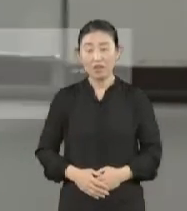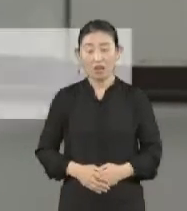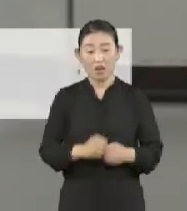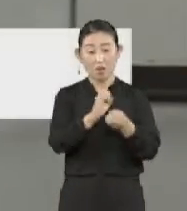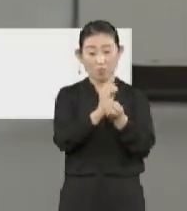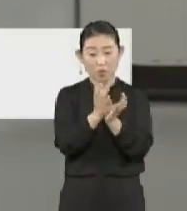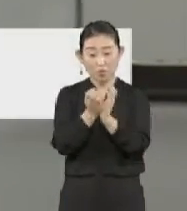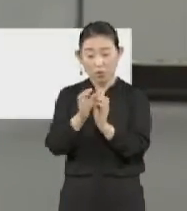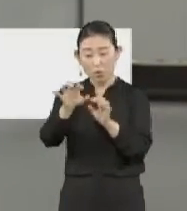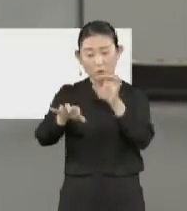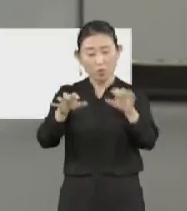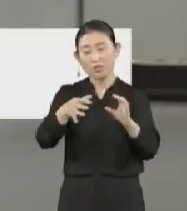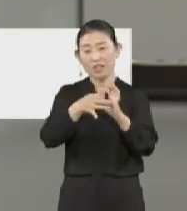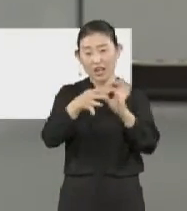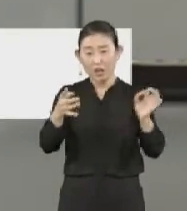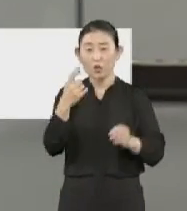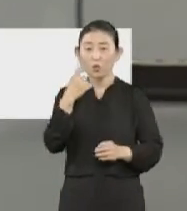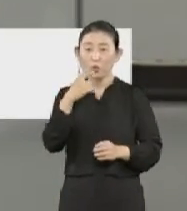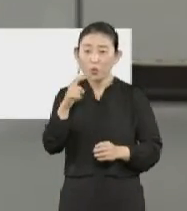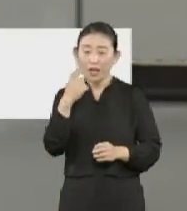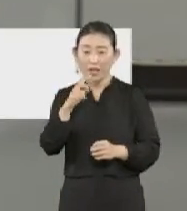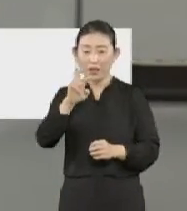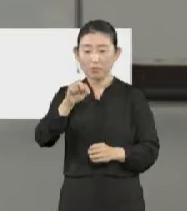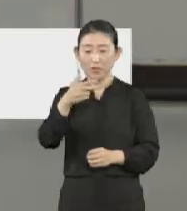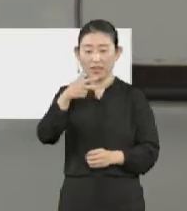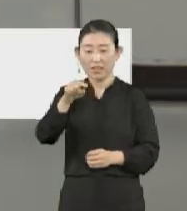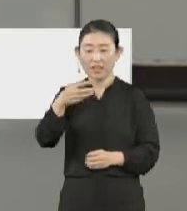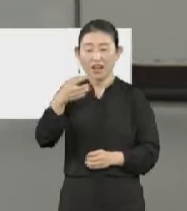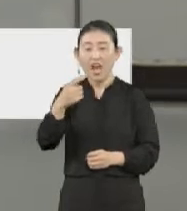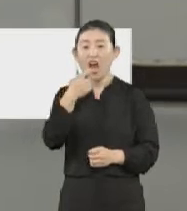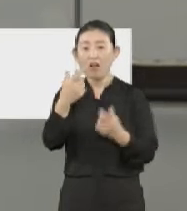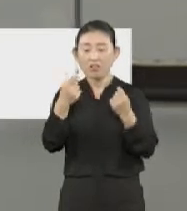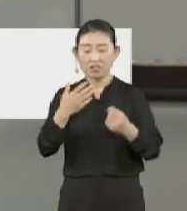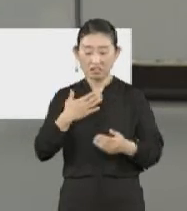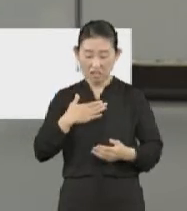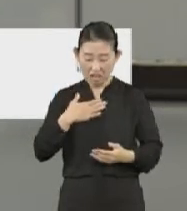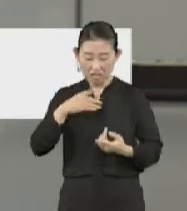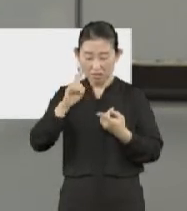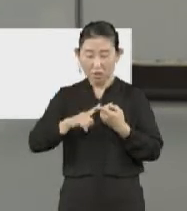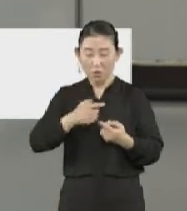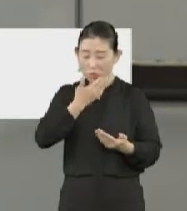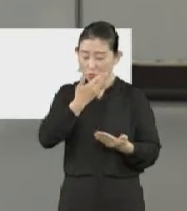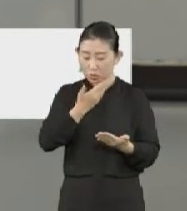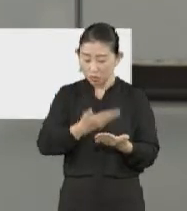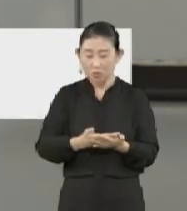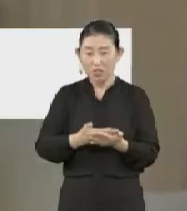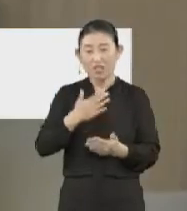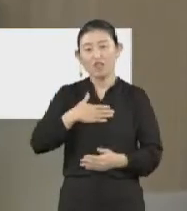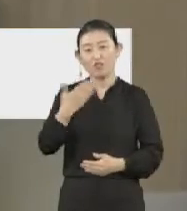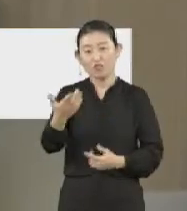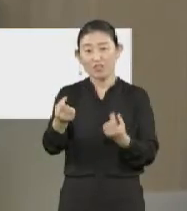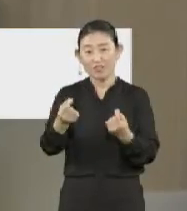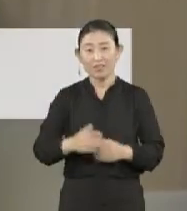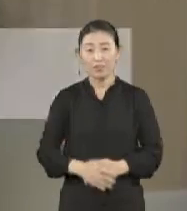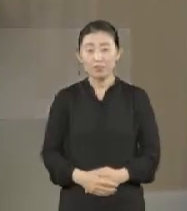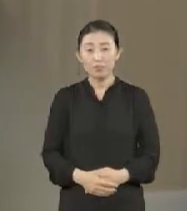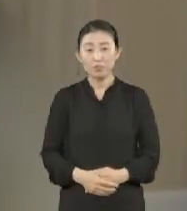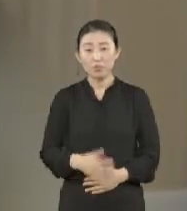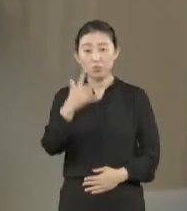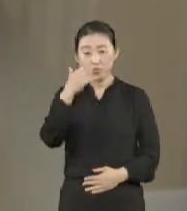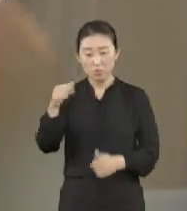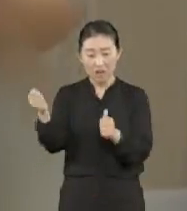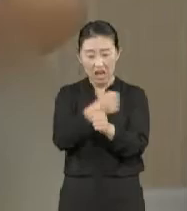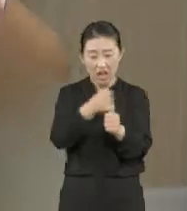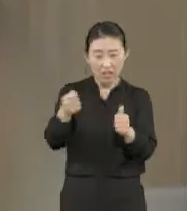어느 곳에 있어도 민들레는 민들레인 것처럼 나는 나로 소중하다. 이런 걸 알려주고 싶었나 봐, 책이. 부모의